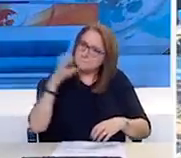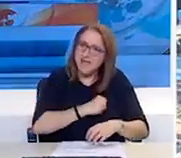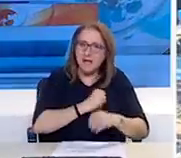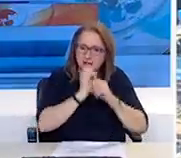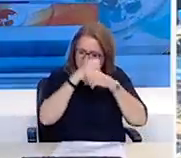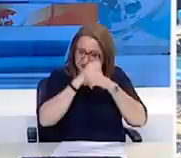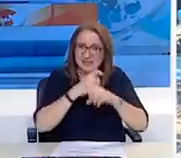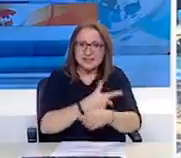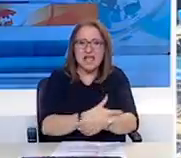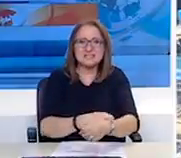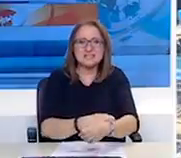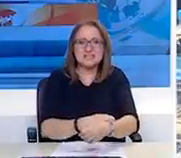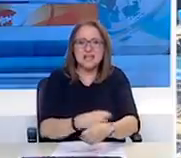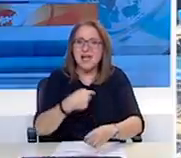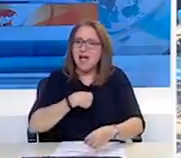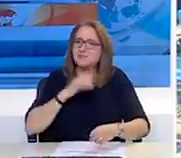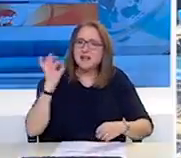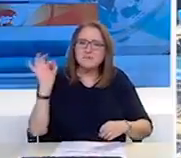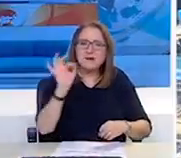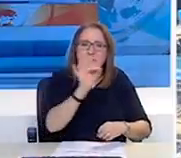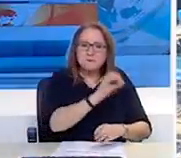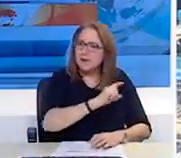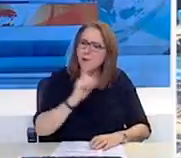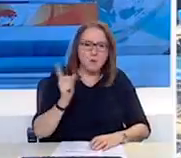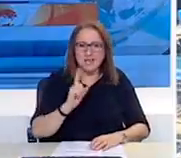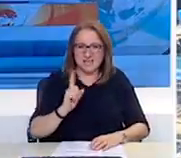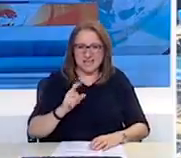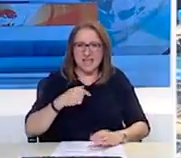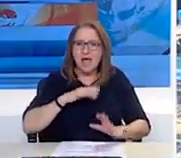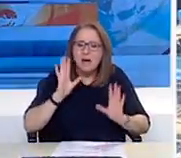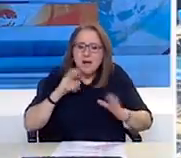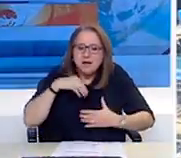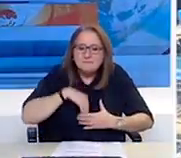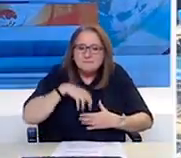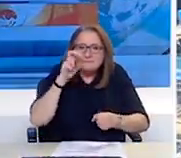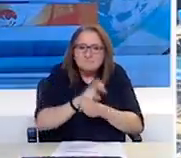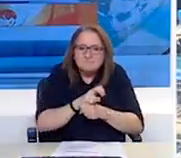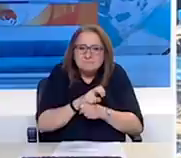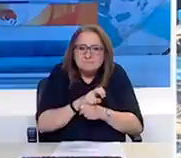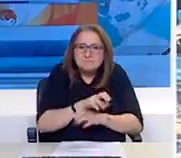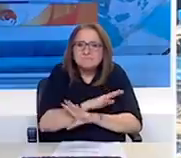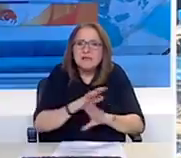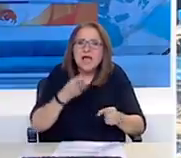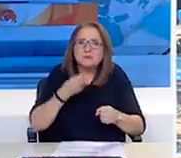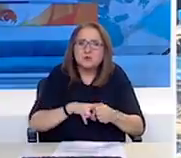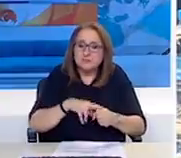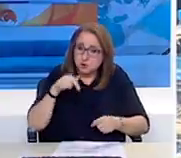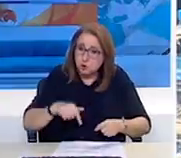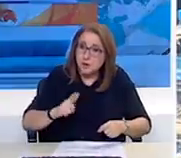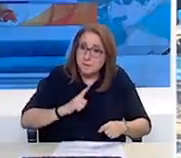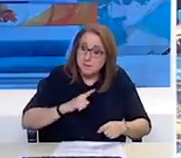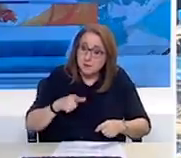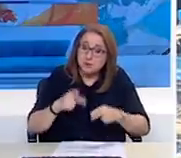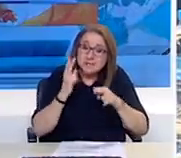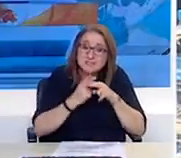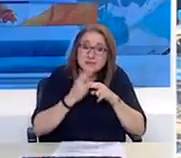παρήγορη γνώση, είναι γνώση χθεσινοβραδινή μάλιστα, και περιμένω να τη δούμε και δημοσιευμένη από τους νοτιοκορεάτες επιστήμονες.